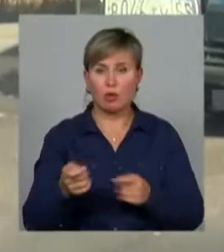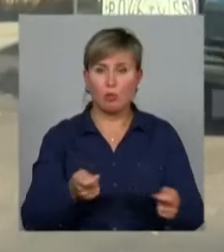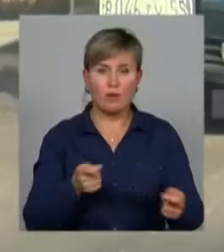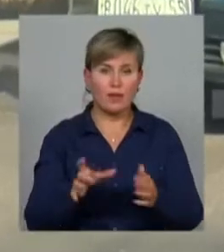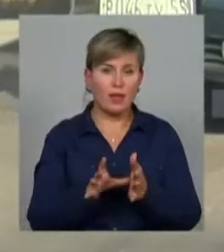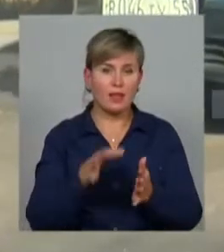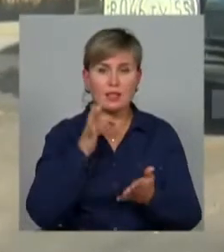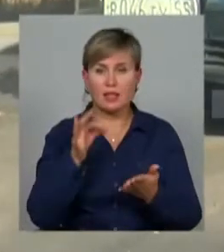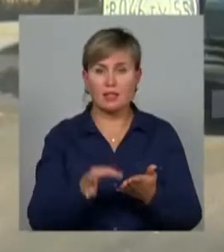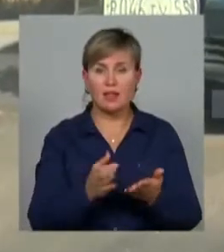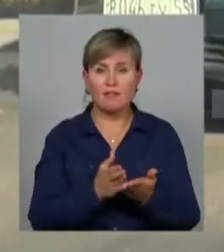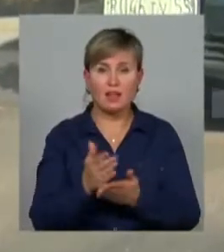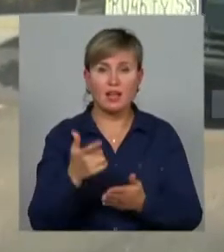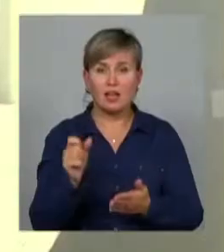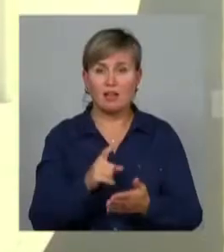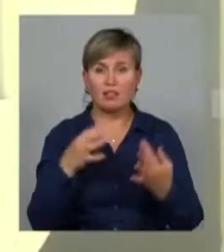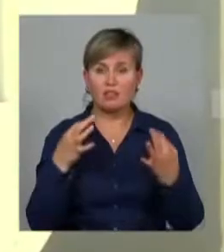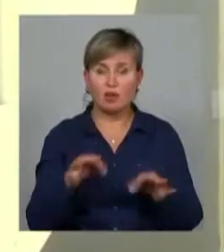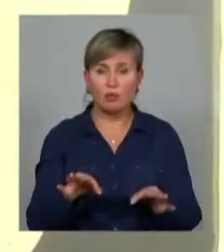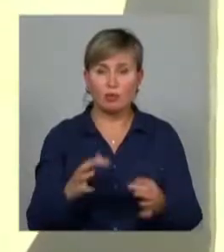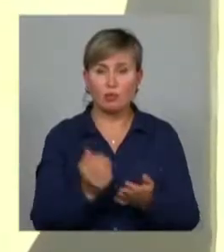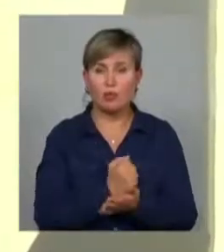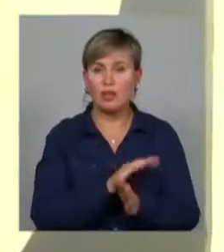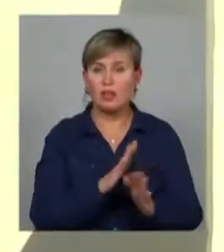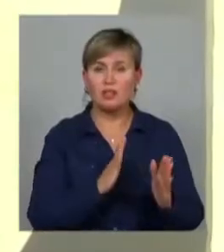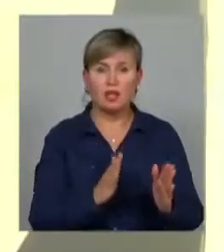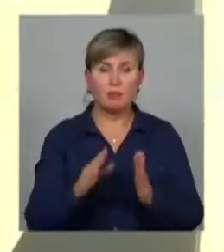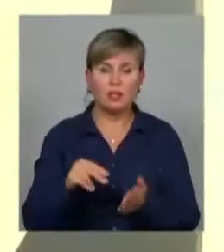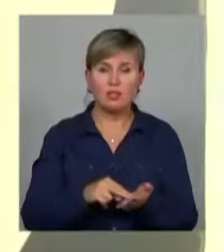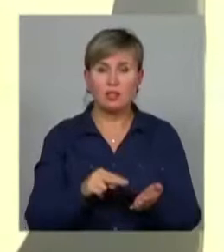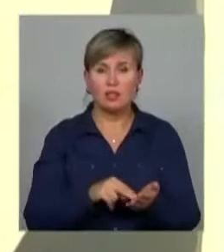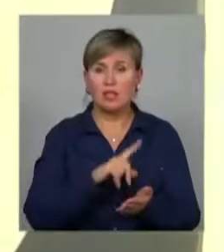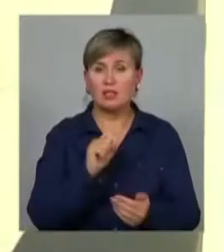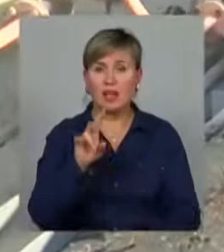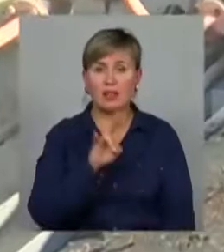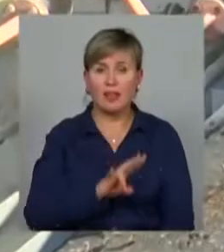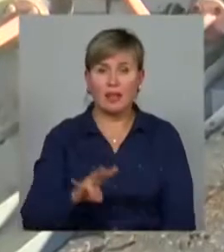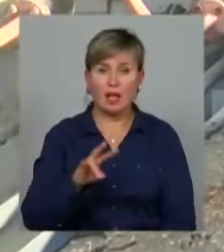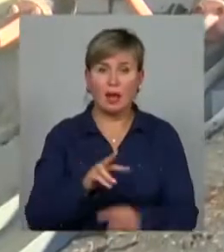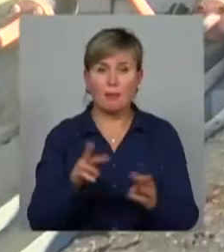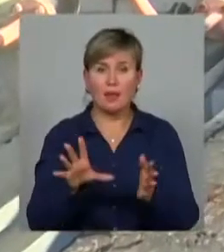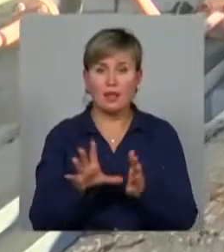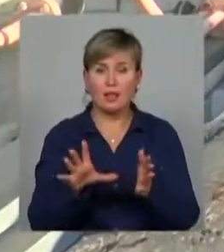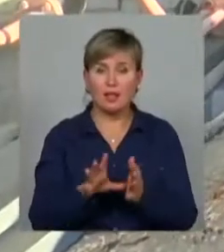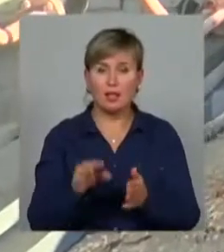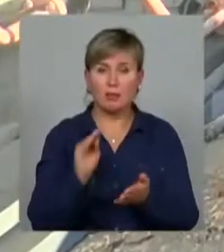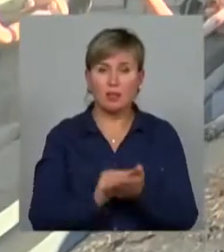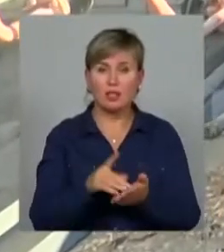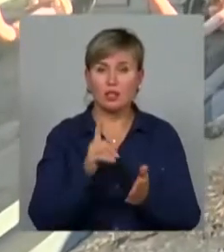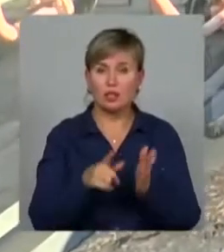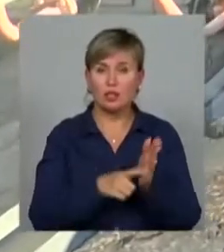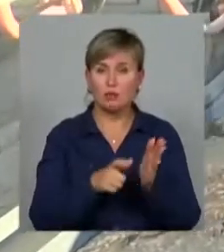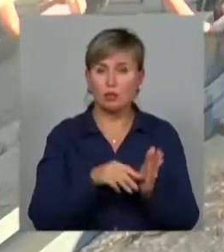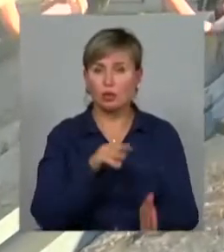энергетики отмечают, выход газа в свободное плавание привел к нестабильности цен. Только за ноябрь Минэнерго поставила в регион 1700 тонн